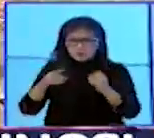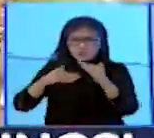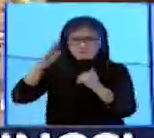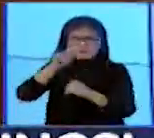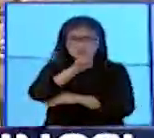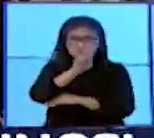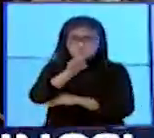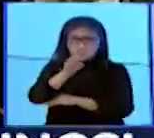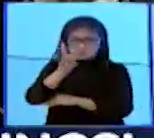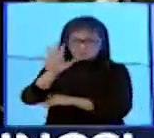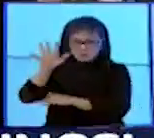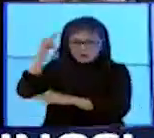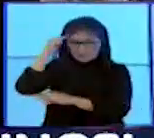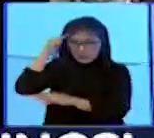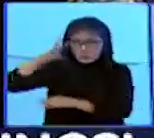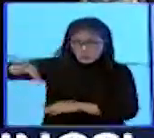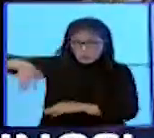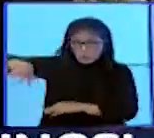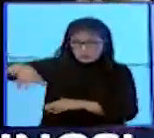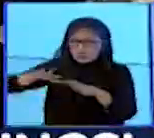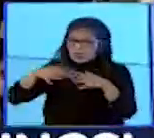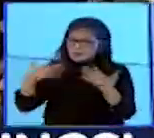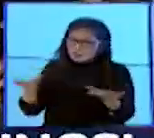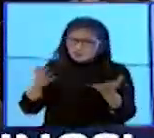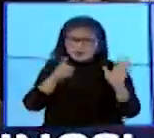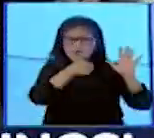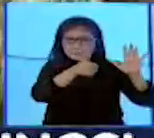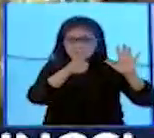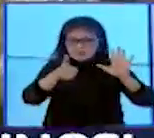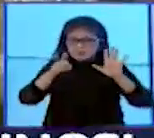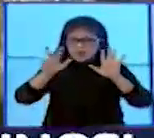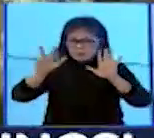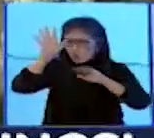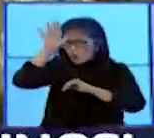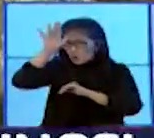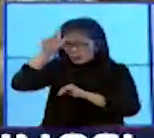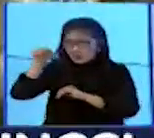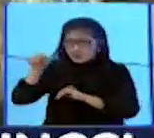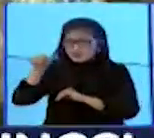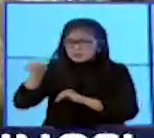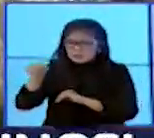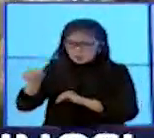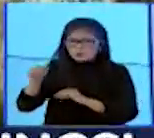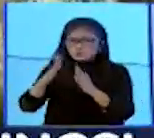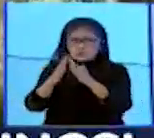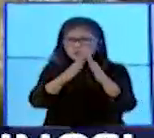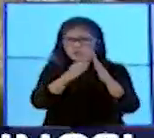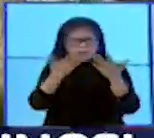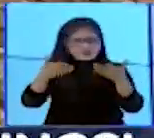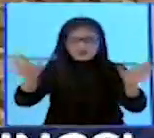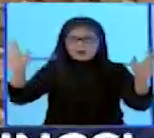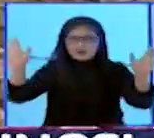kepala keluarga atau sekitar 668 jiwa yang terpaksa harus kehilangan tempat tinggal mereka dan